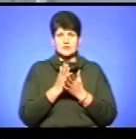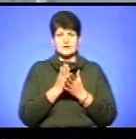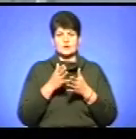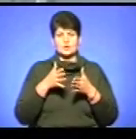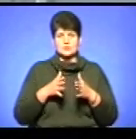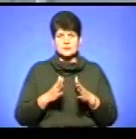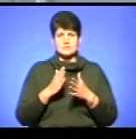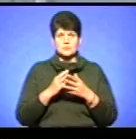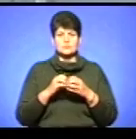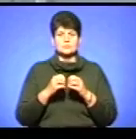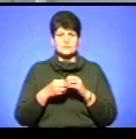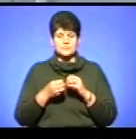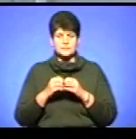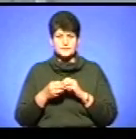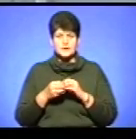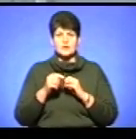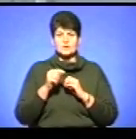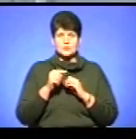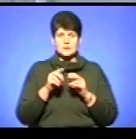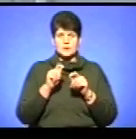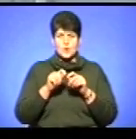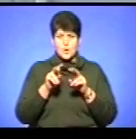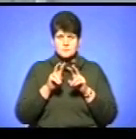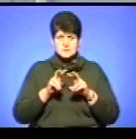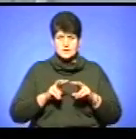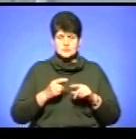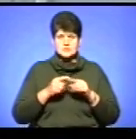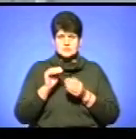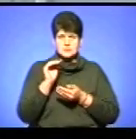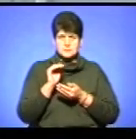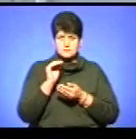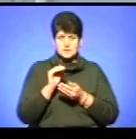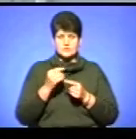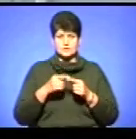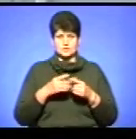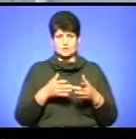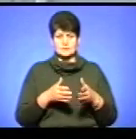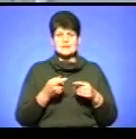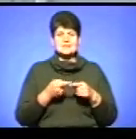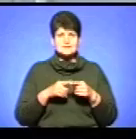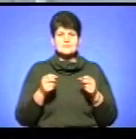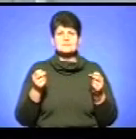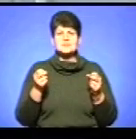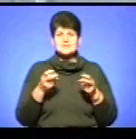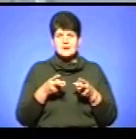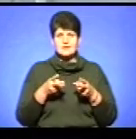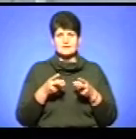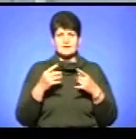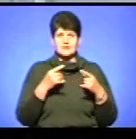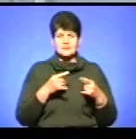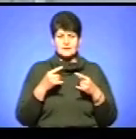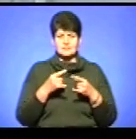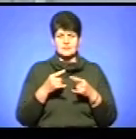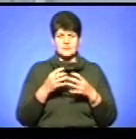родилась з певної патології, і так далі, ми тоді обстежуємо тих малюток на рентген-апараті. Це спеціальний рентген-апарат тільки